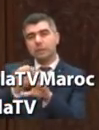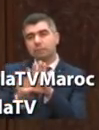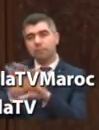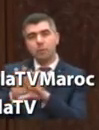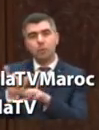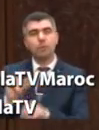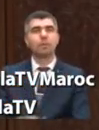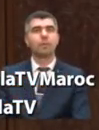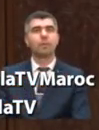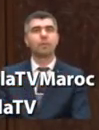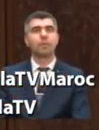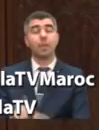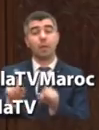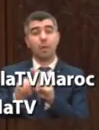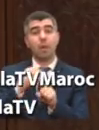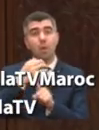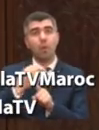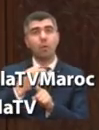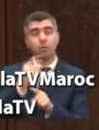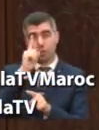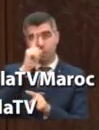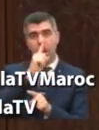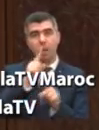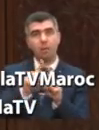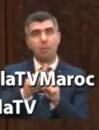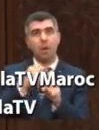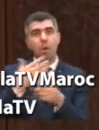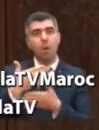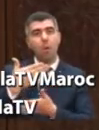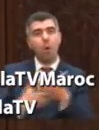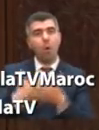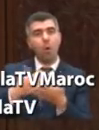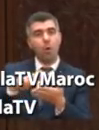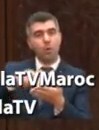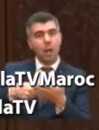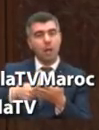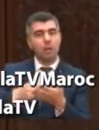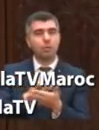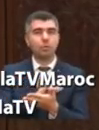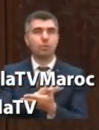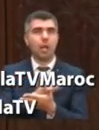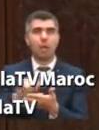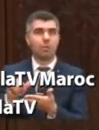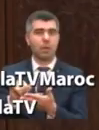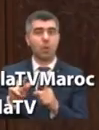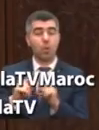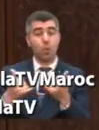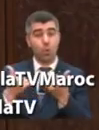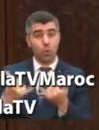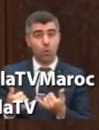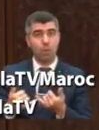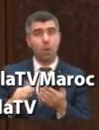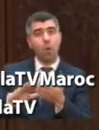اولا هو التخلي بطريقه نهائيه على هذا التعاقد. اليوم الحمد لله عندنا واحد الوضعيه نظاميه